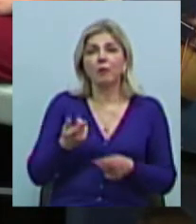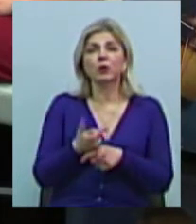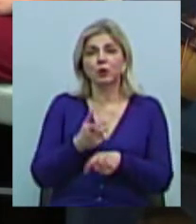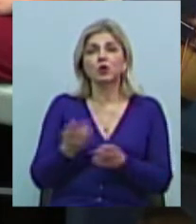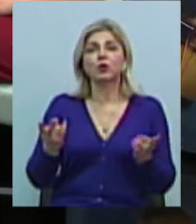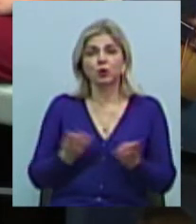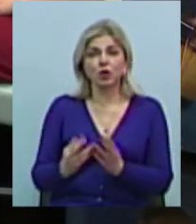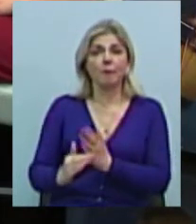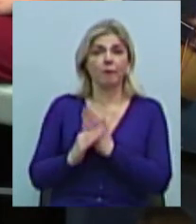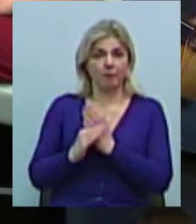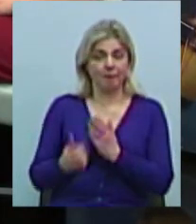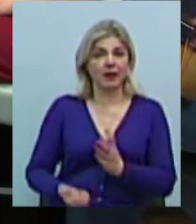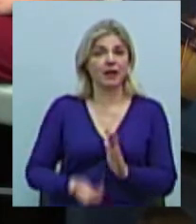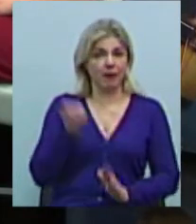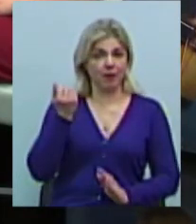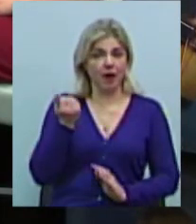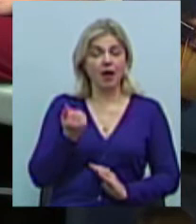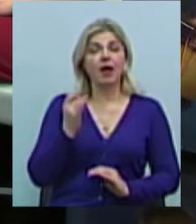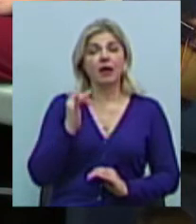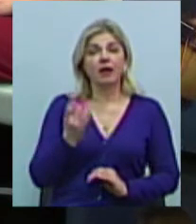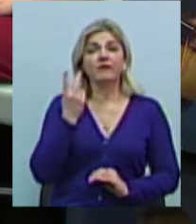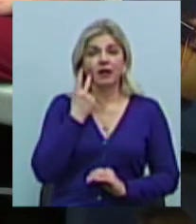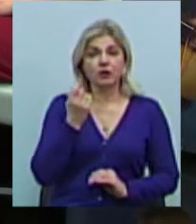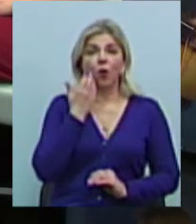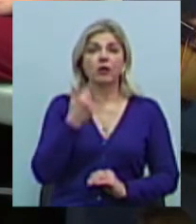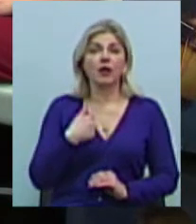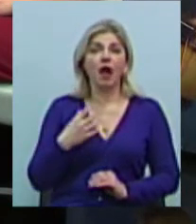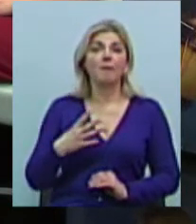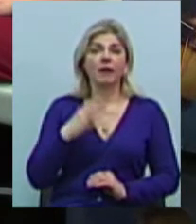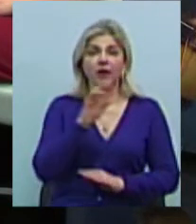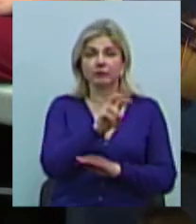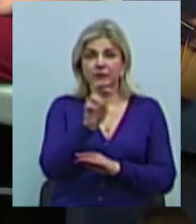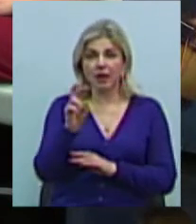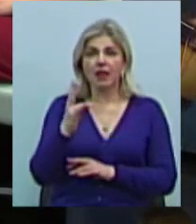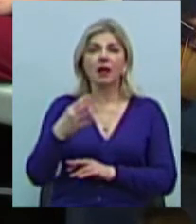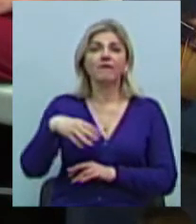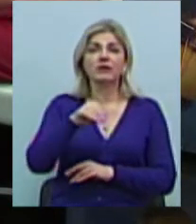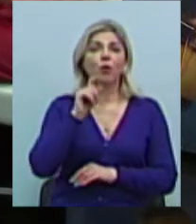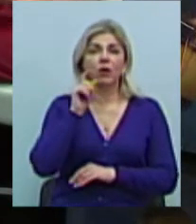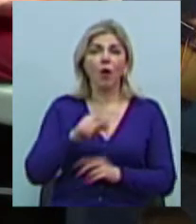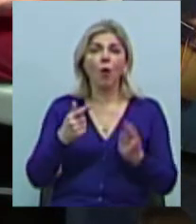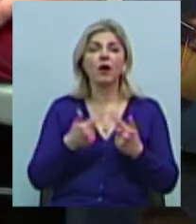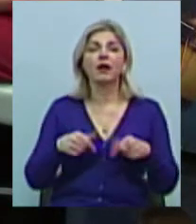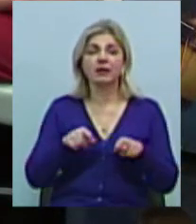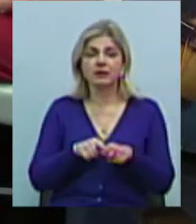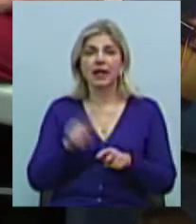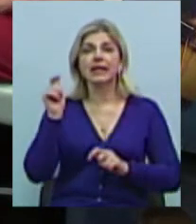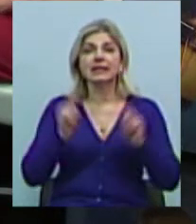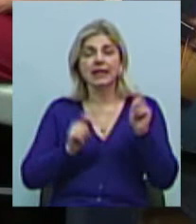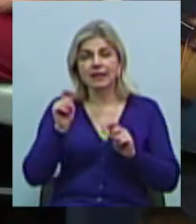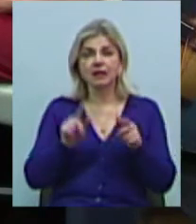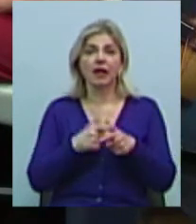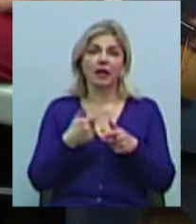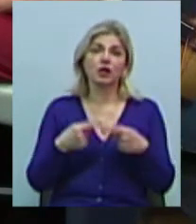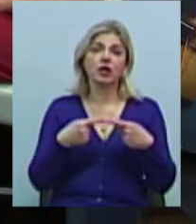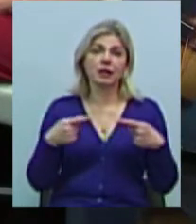їхня підтримка. І я хочу сказати, що я завжди, коли буваю на сокранських організаціях, з'їздах чи